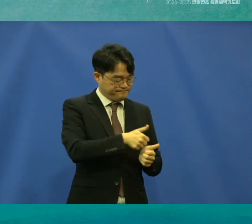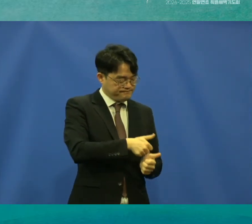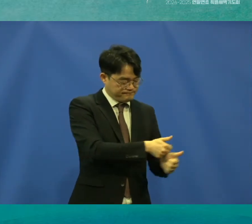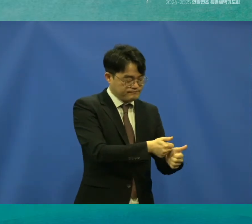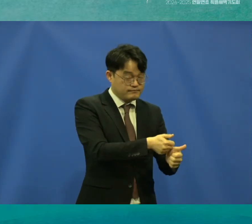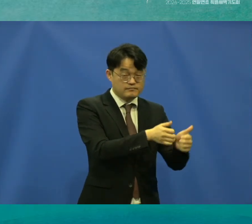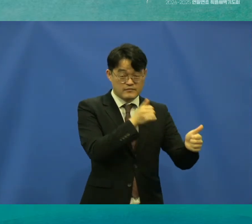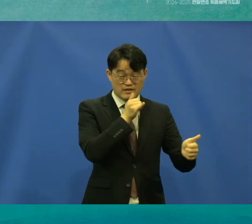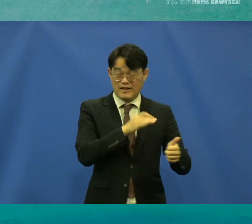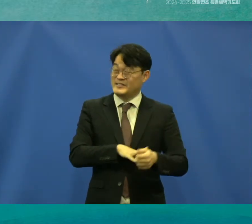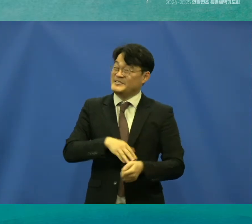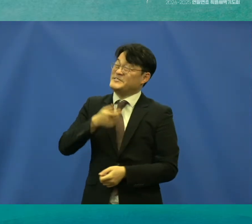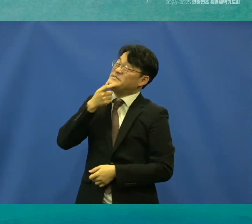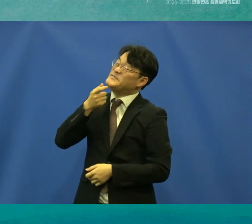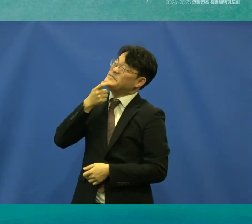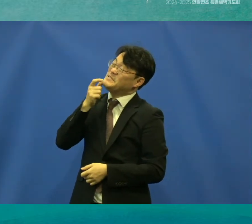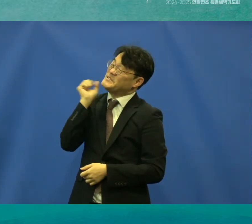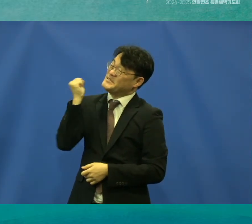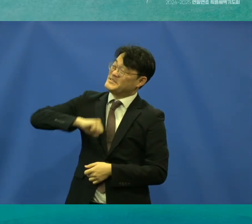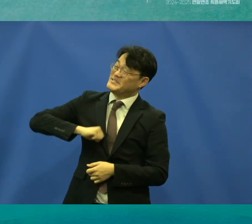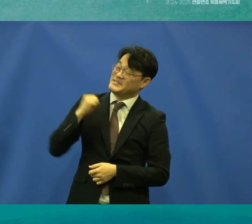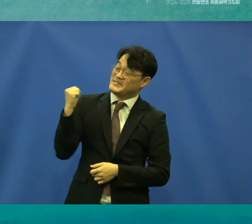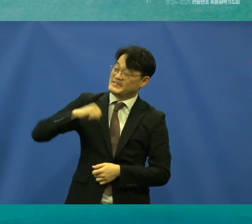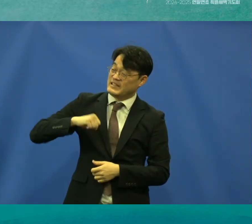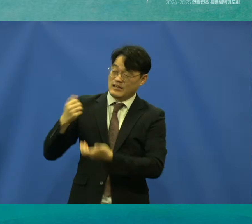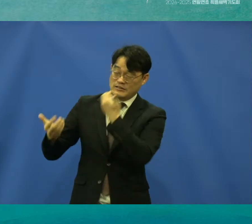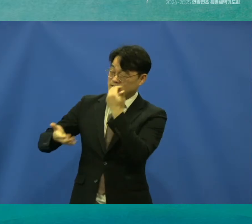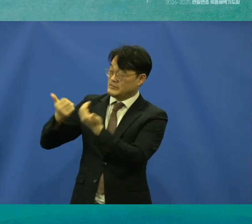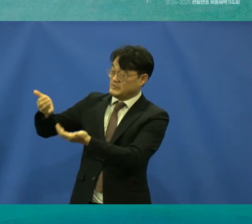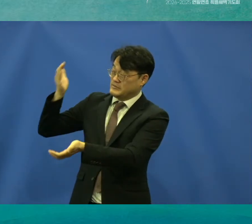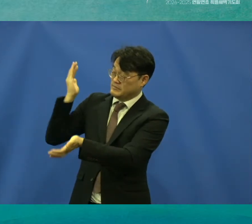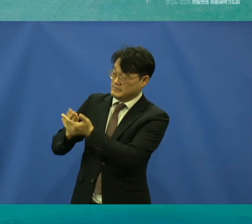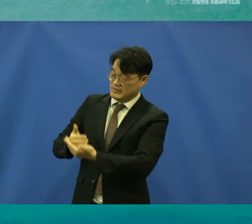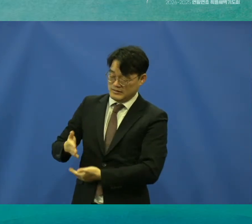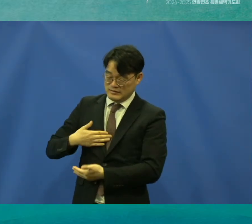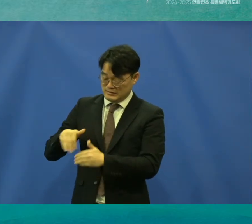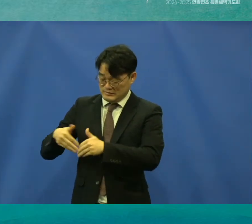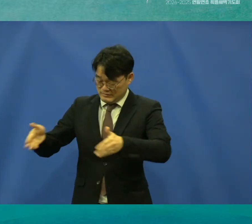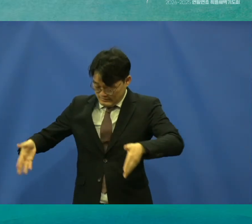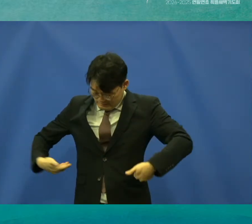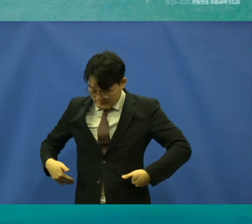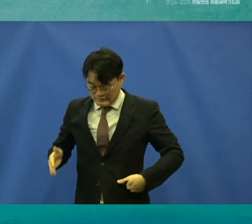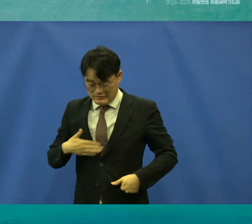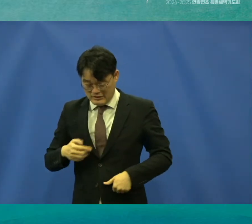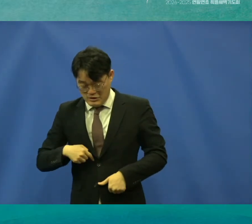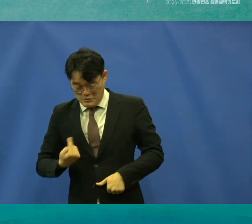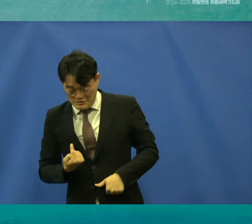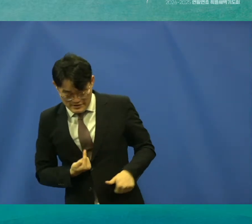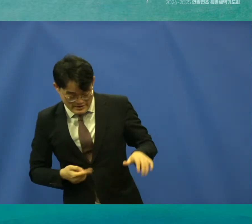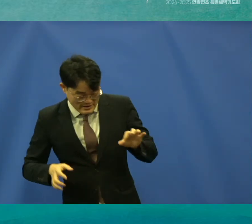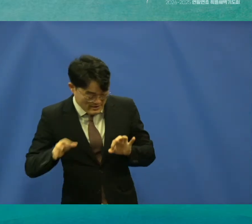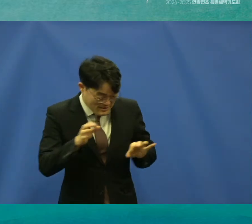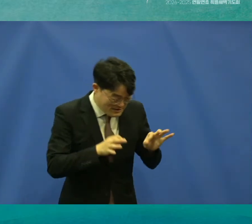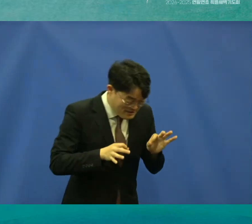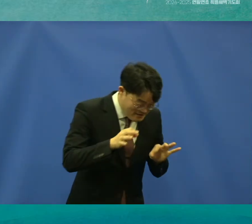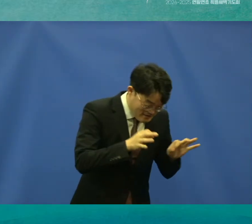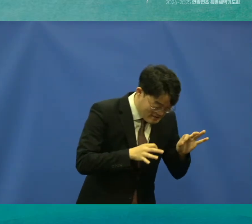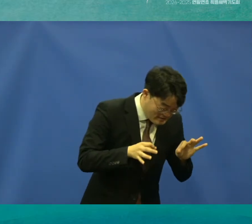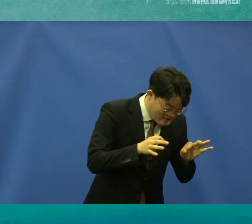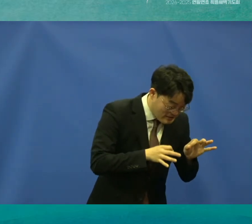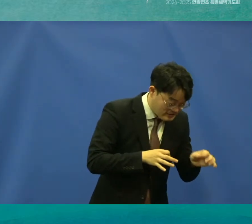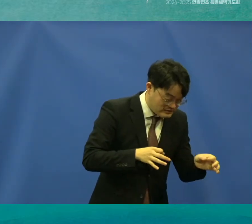뻗대는 선지자, 간섭을 싫어하고 자기 길을 가고자 자기의 세계를 꿈꾸며 가는 그